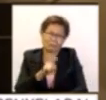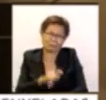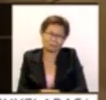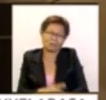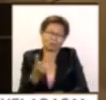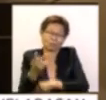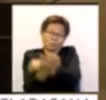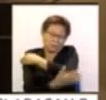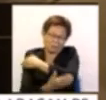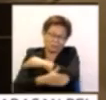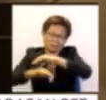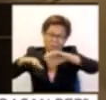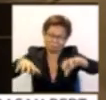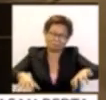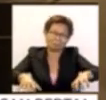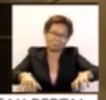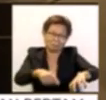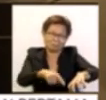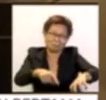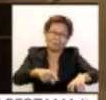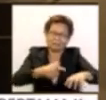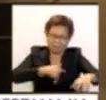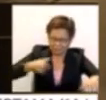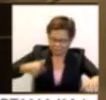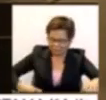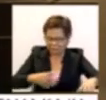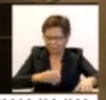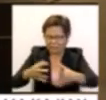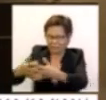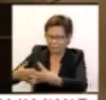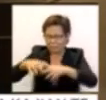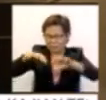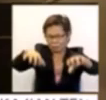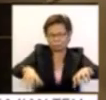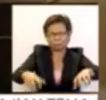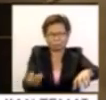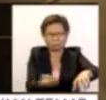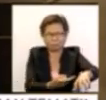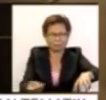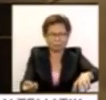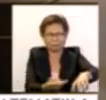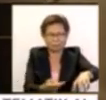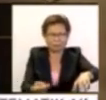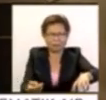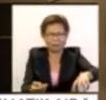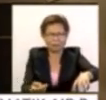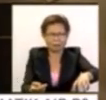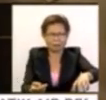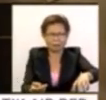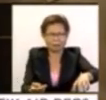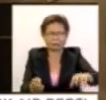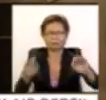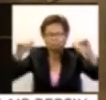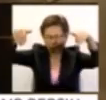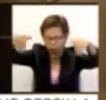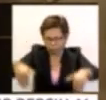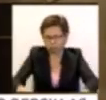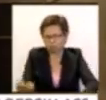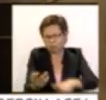two countries will be made worse off. China and US, both countries will see a big decline in